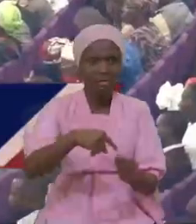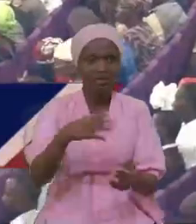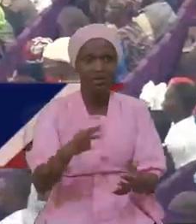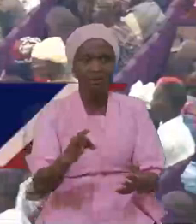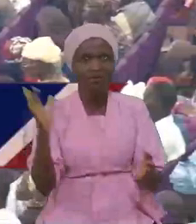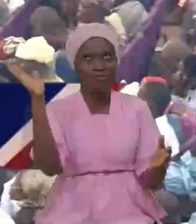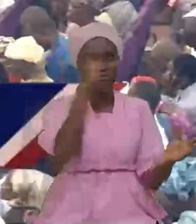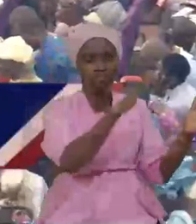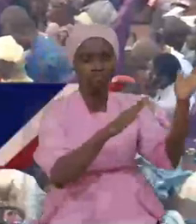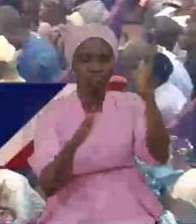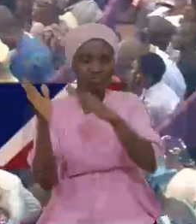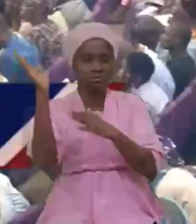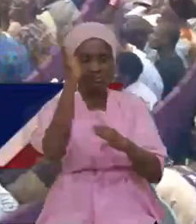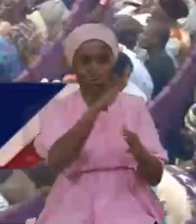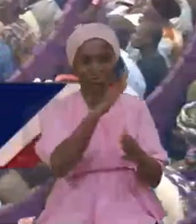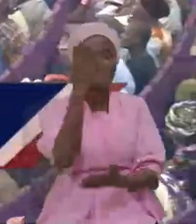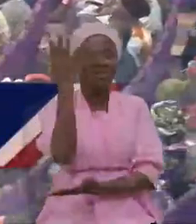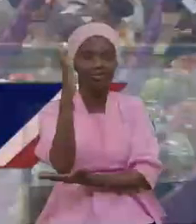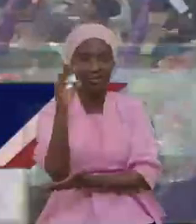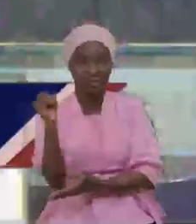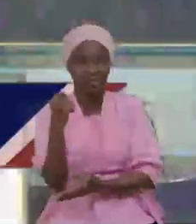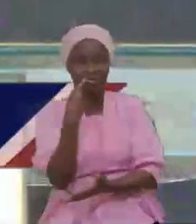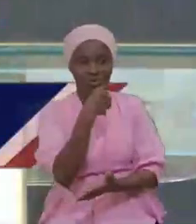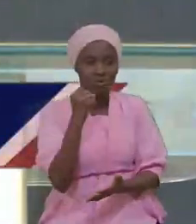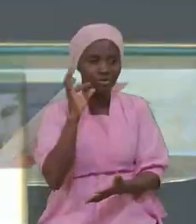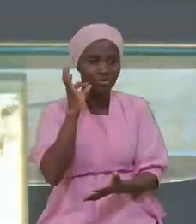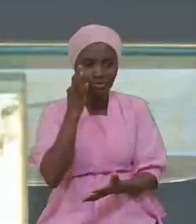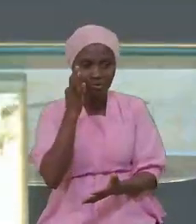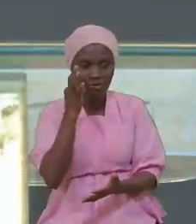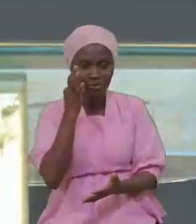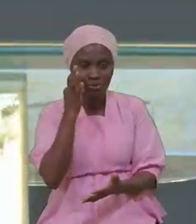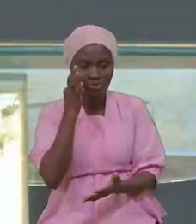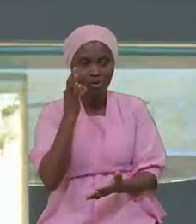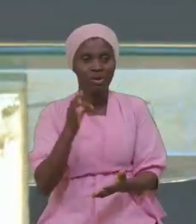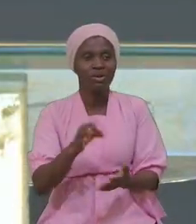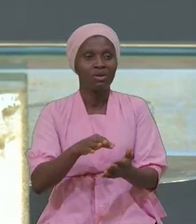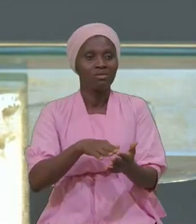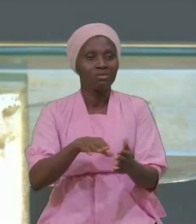fruits, deux fois morts, déracinés.